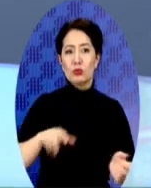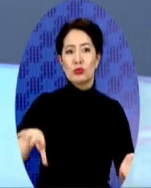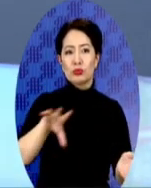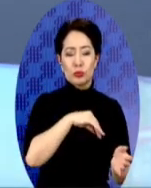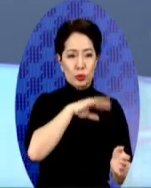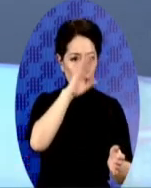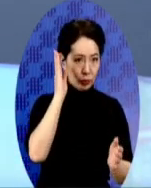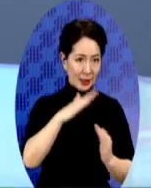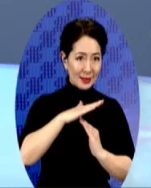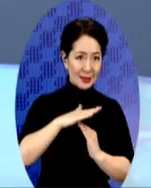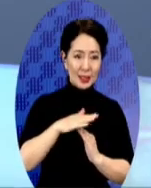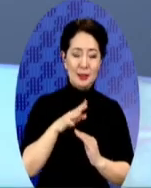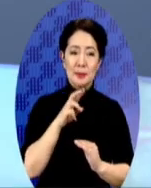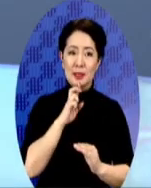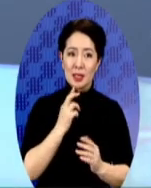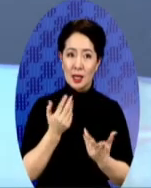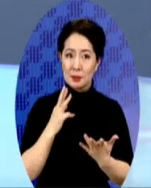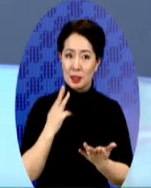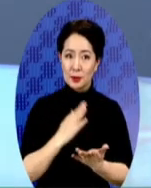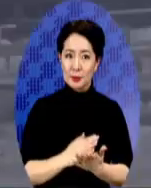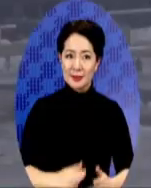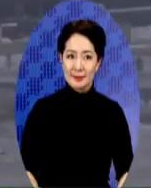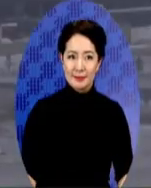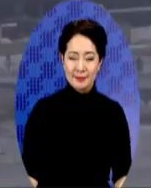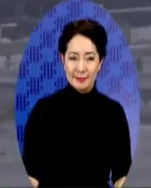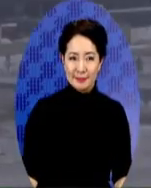тасалдах эрсдэлтэй нөхцөл байдалтай байна.